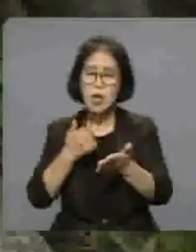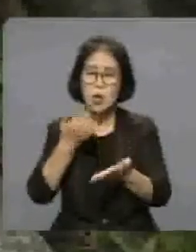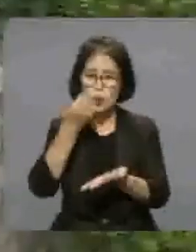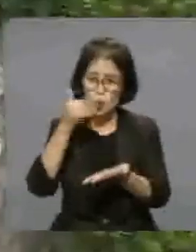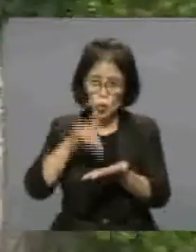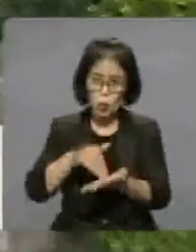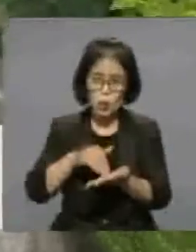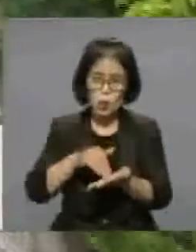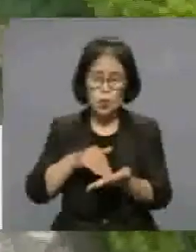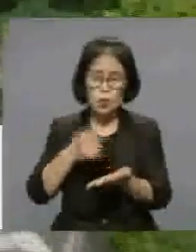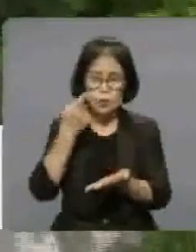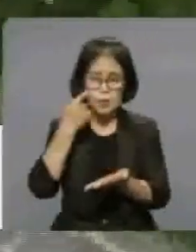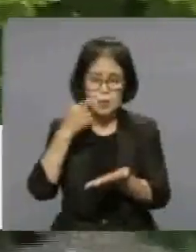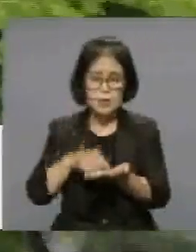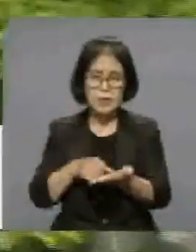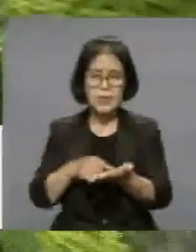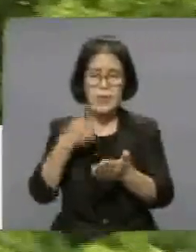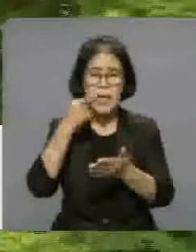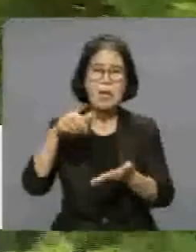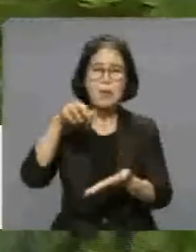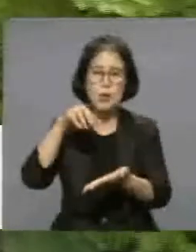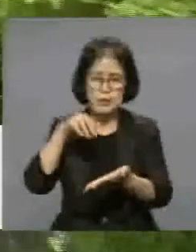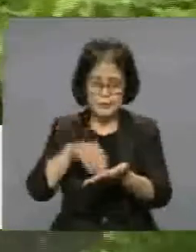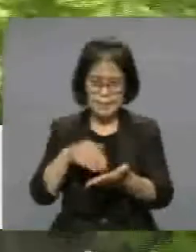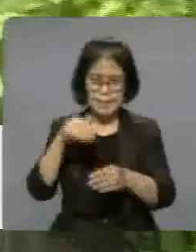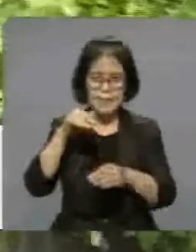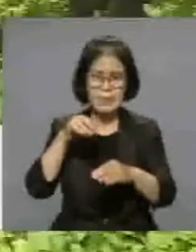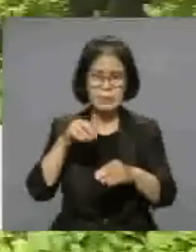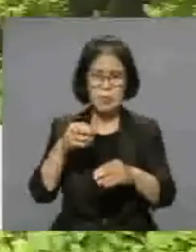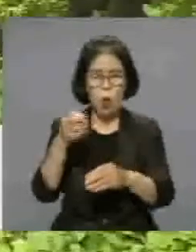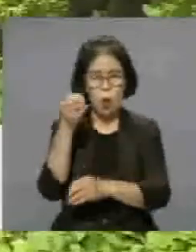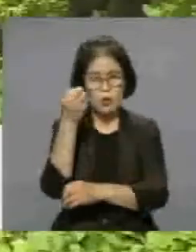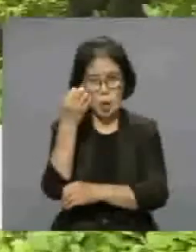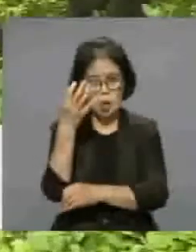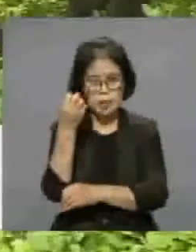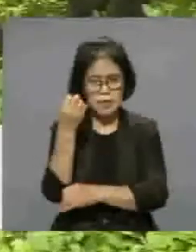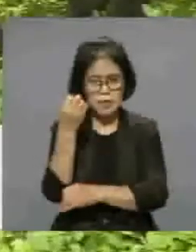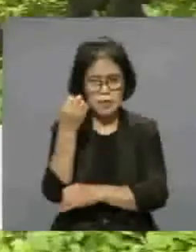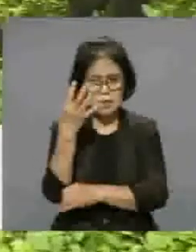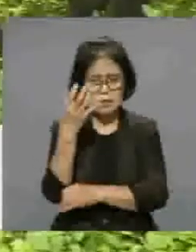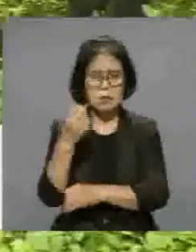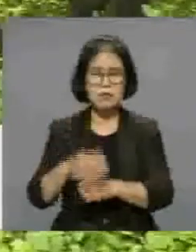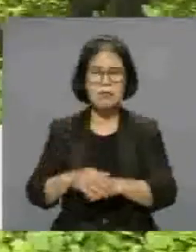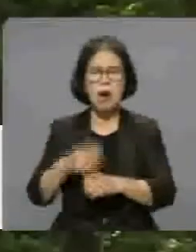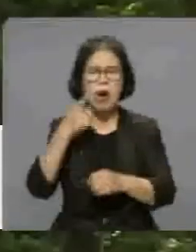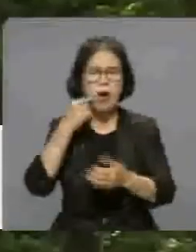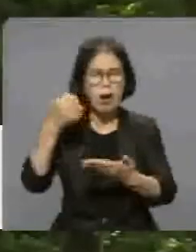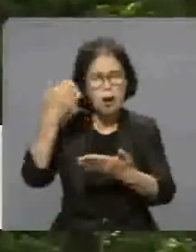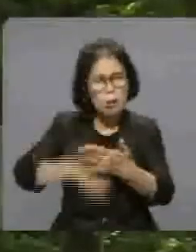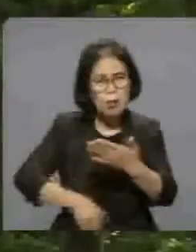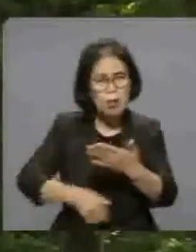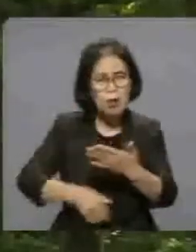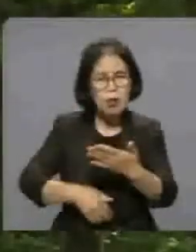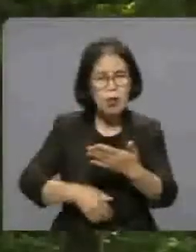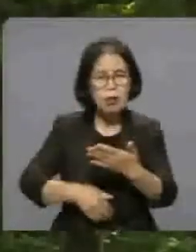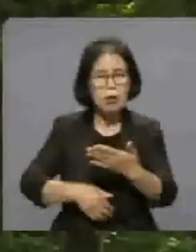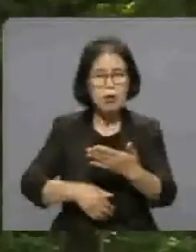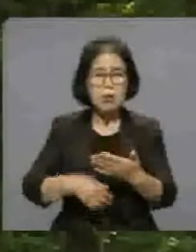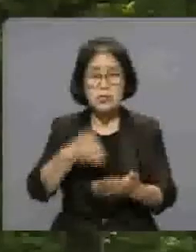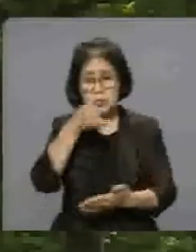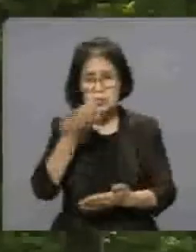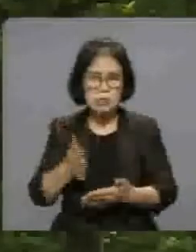보입니다. 학교에서 일본식 석등과 돌기둥 4점이 일제 잔재물로 판명났지만 철거하지 않기로